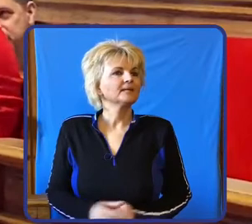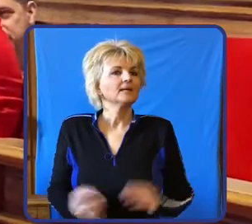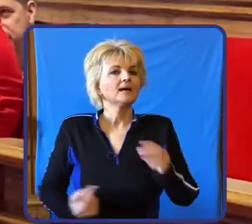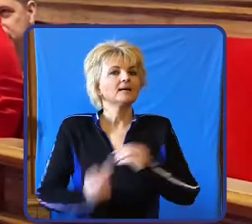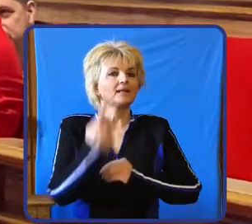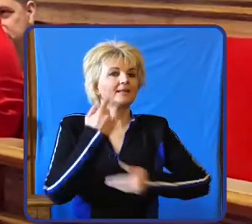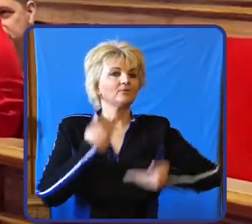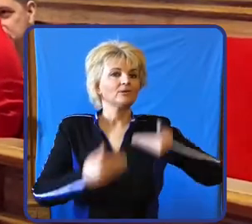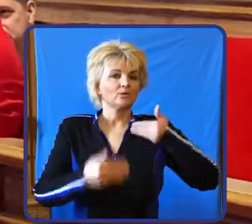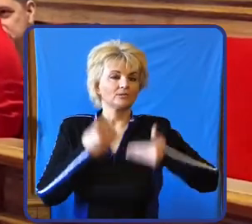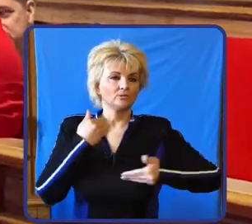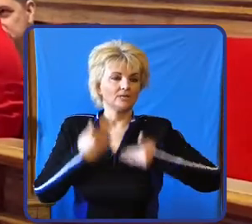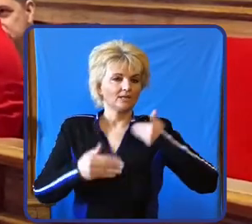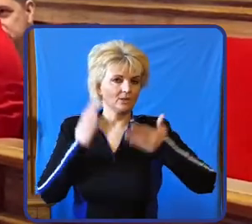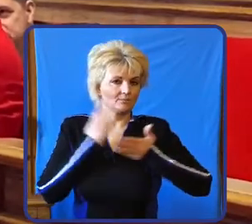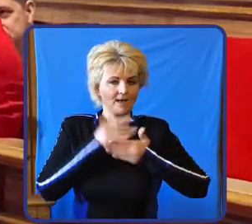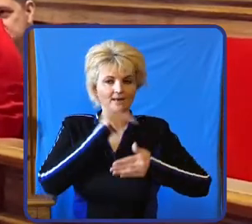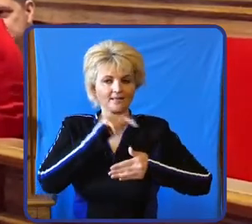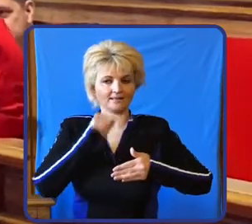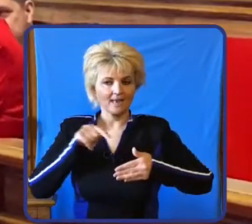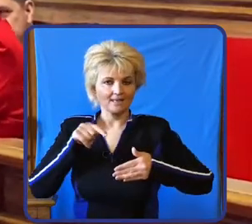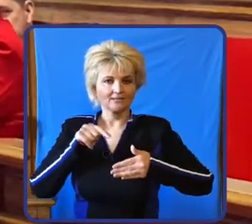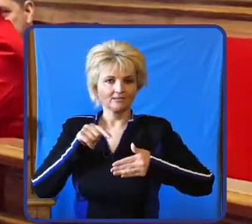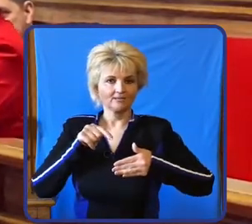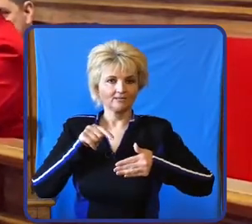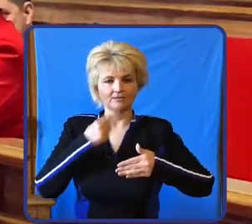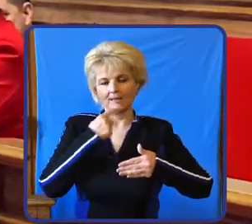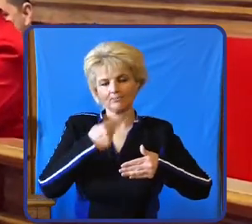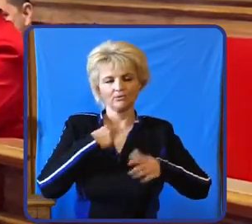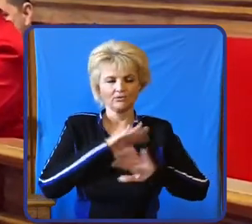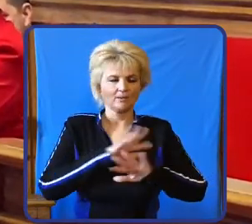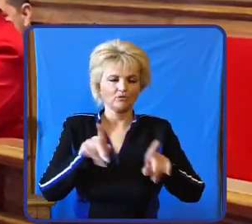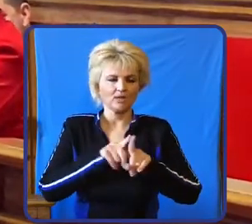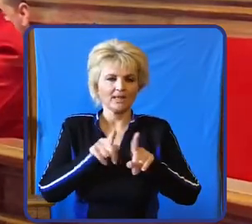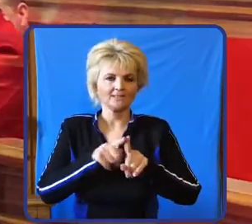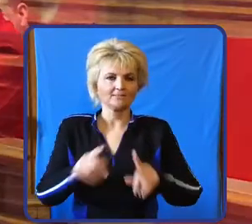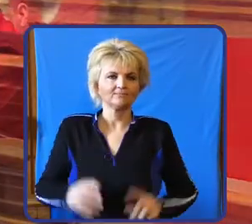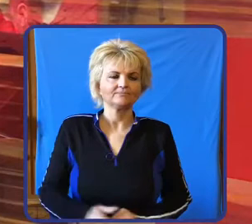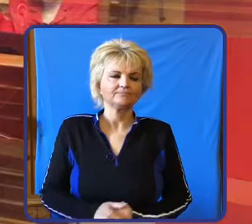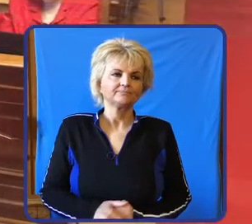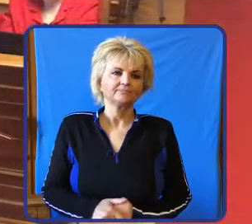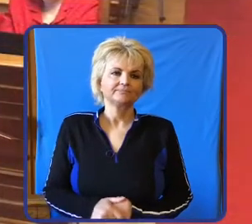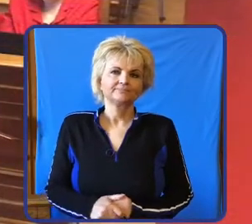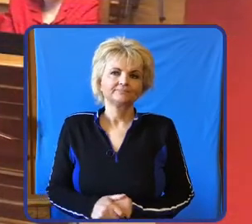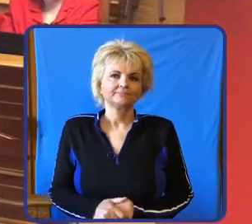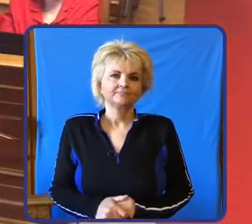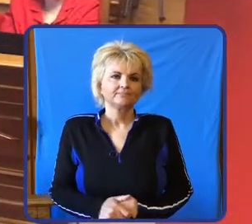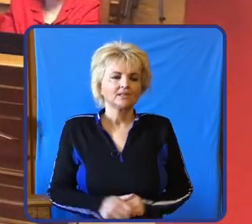rendkívüli közgyűlésen már ugye ezeket döntő többségében elmondtam. A